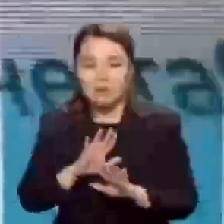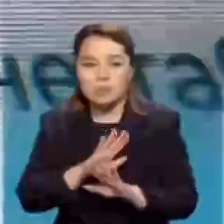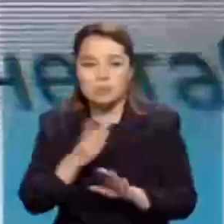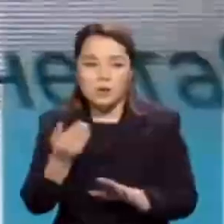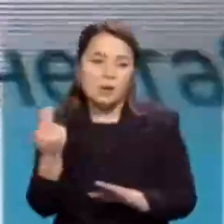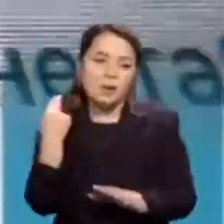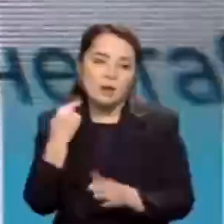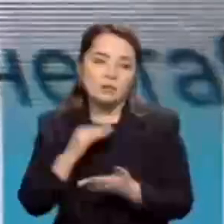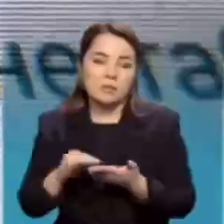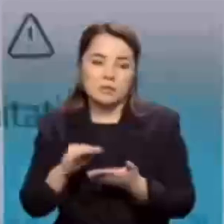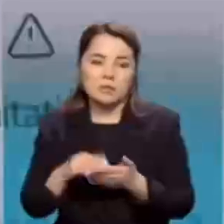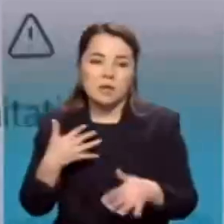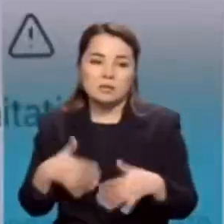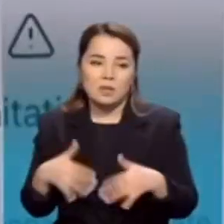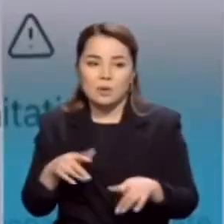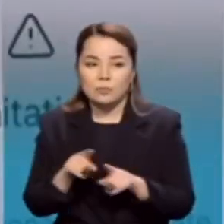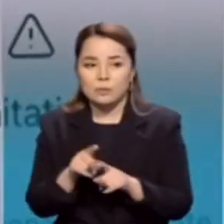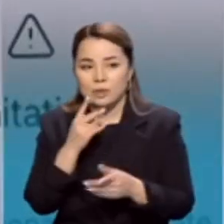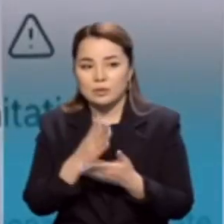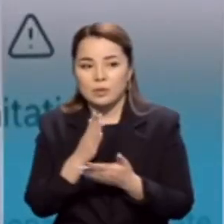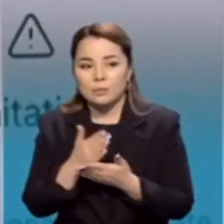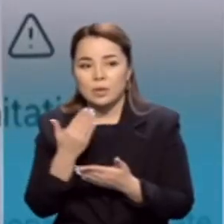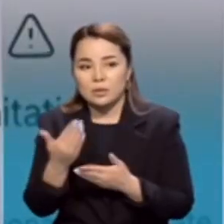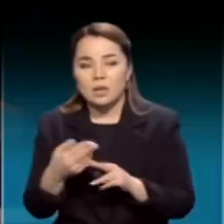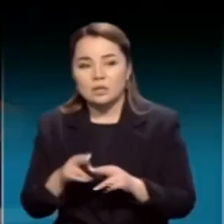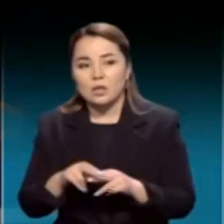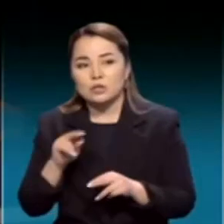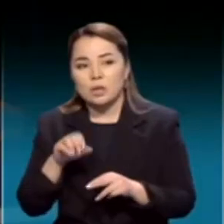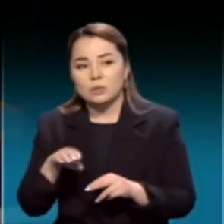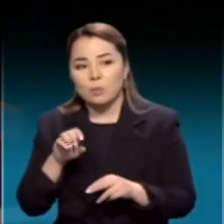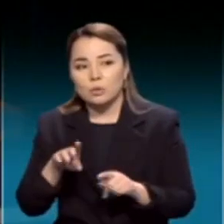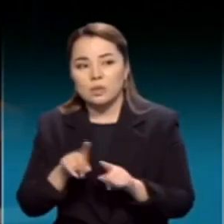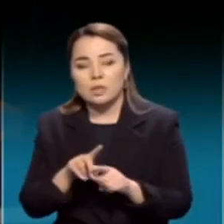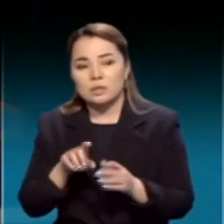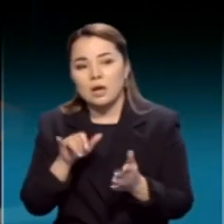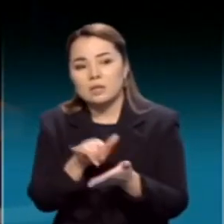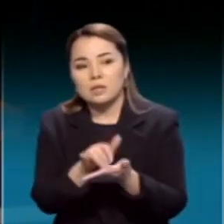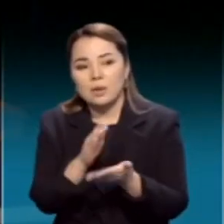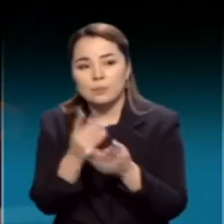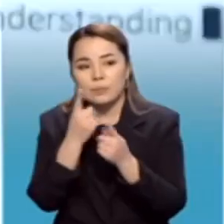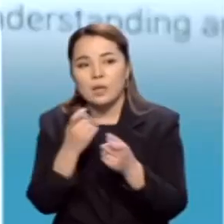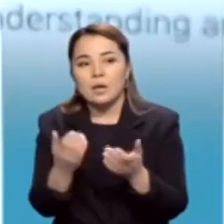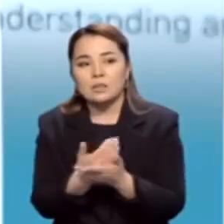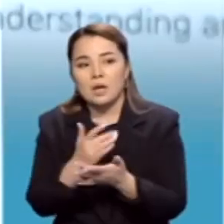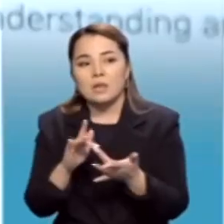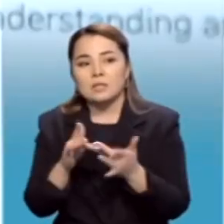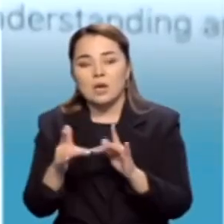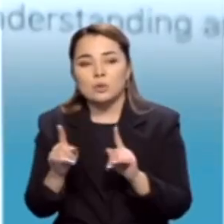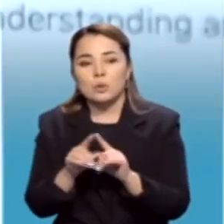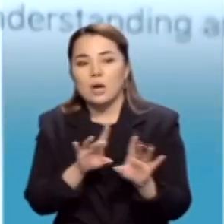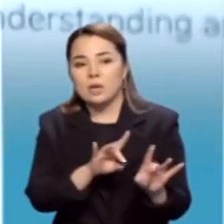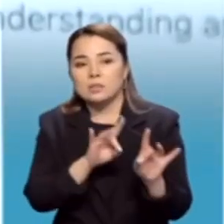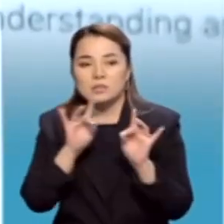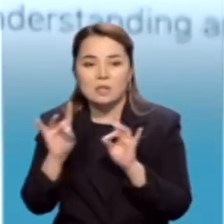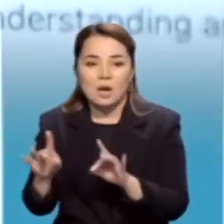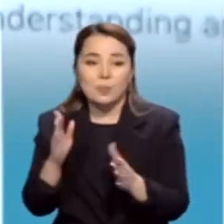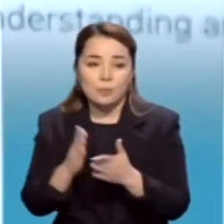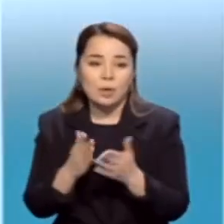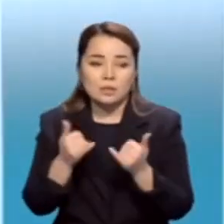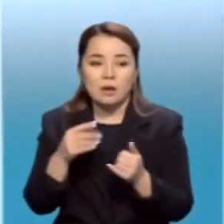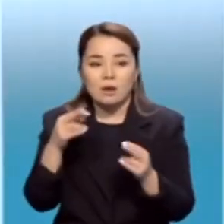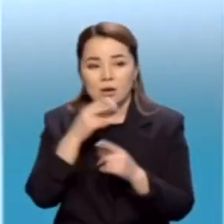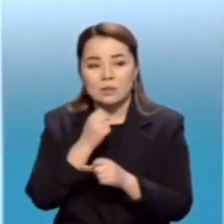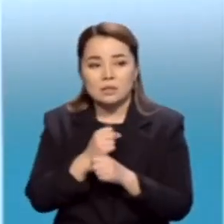ағылшынша нұсқасының да ақсап тұрған тұсы аз емес. Оның ішінде чатботқа енгізілген ақпараттардың бір бөлігі интернеттен алынған. Ал онда